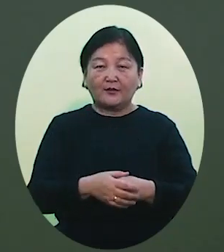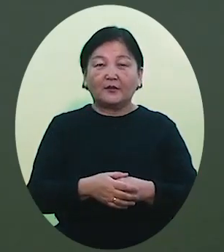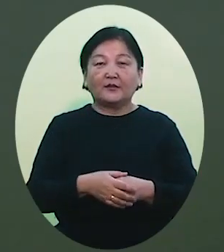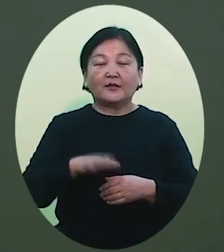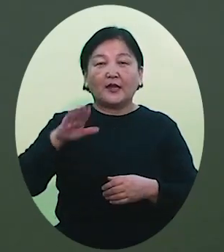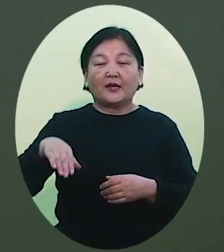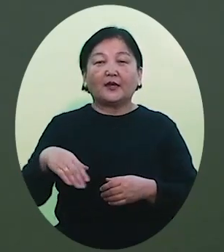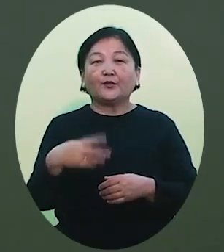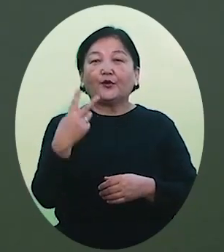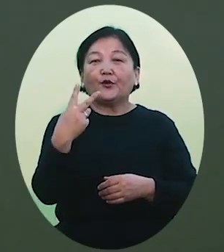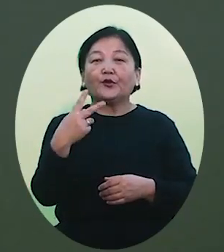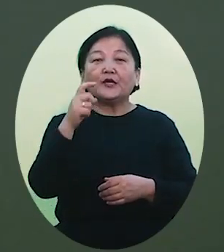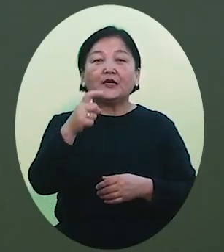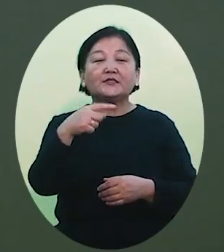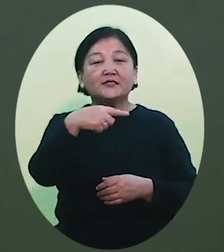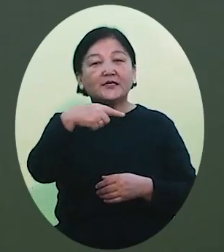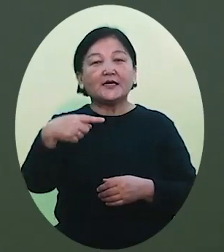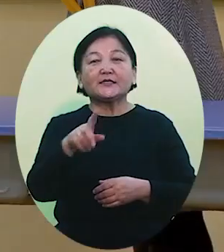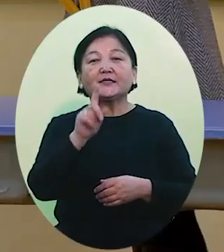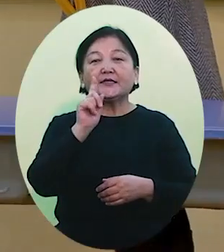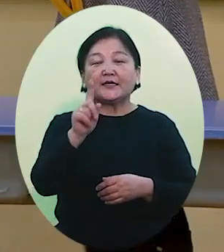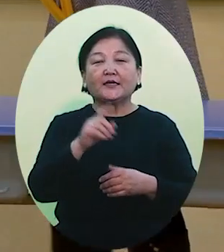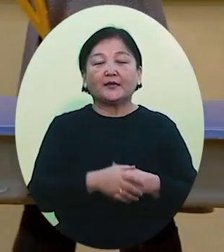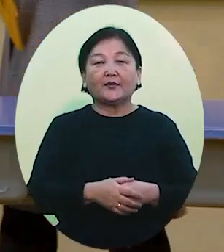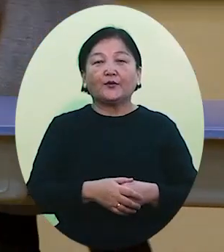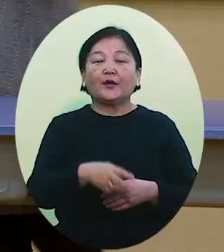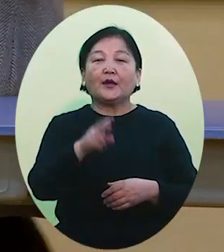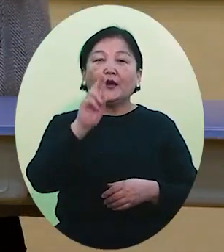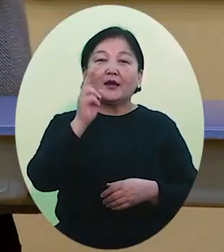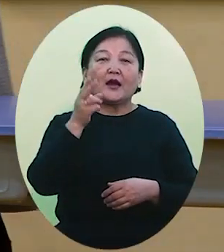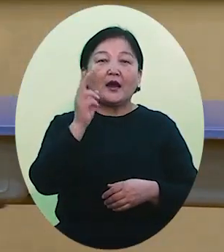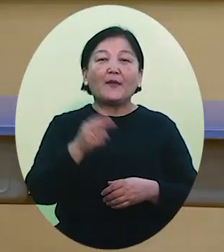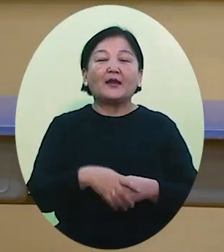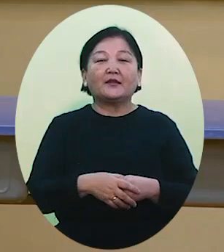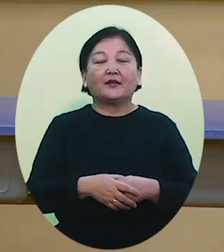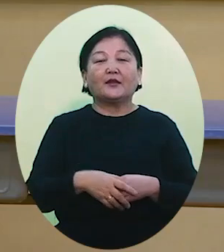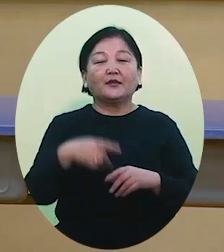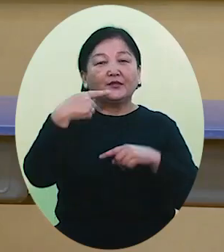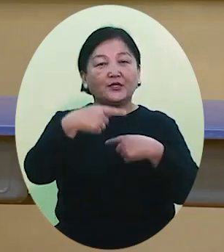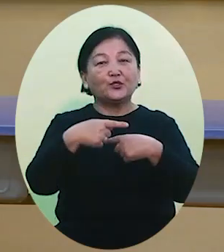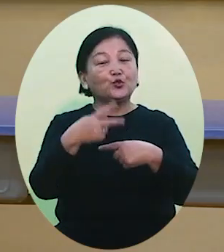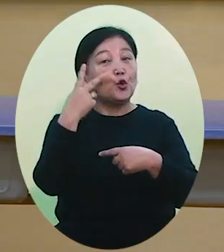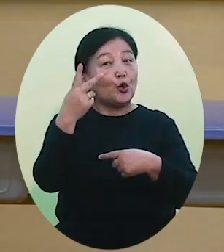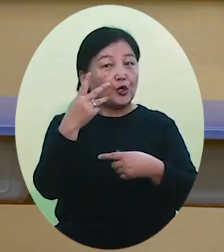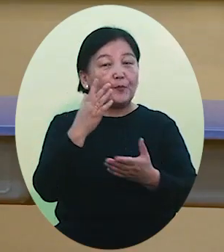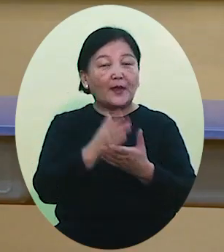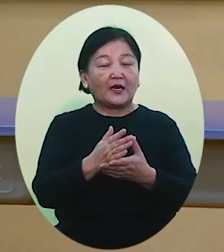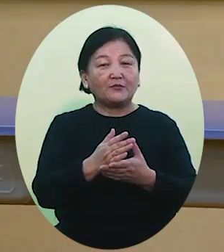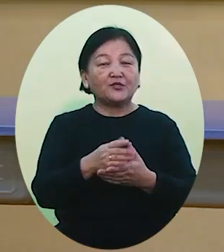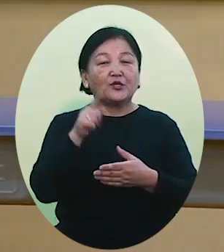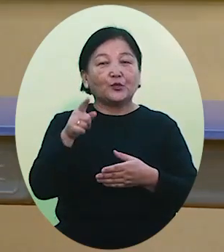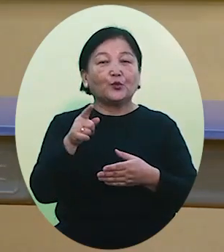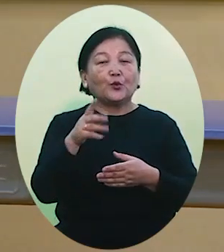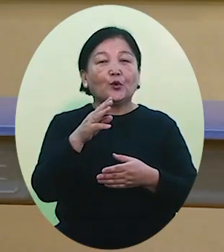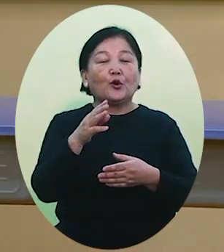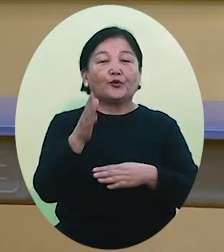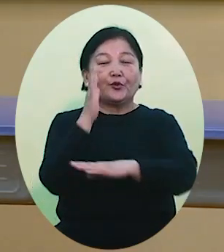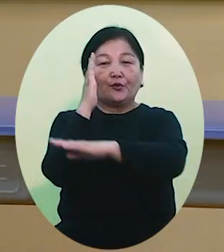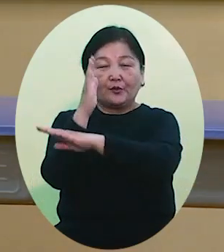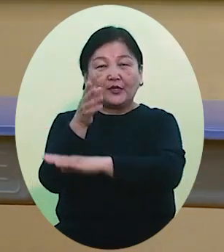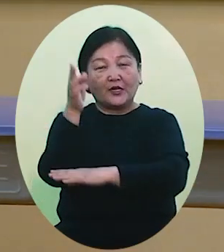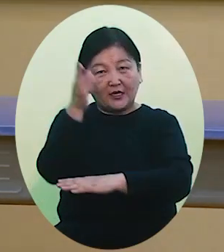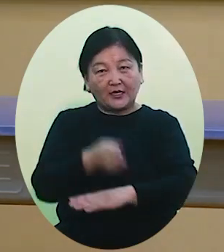нь 2x-ээс хасах нь 1. За k нь 2-той тэнцүү байгаа учраас би энэ координатын явтгаа ашиглаад